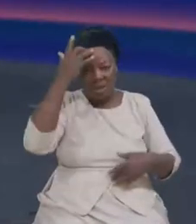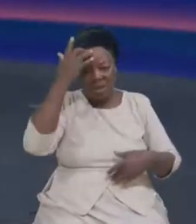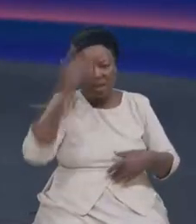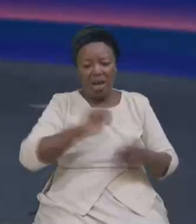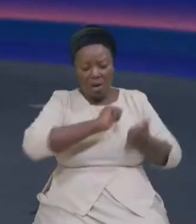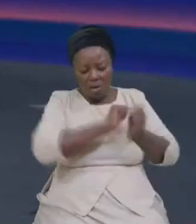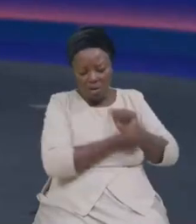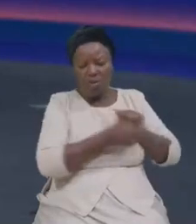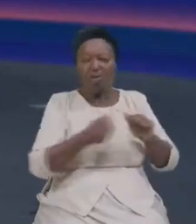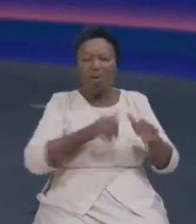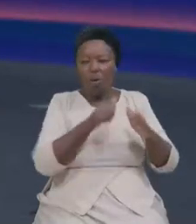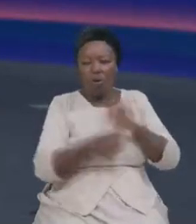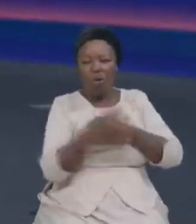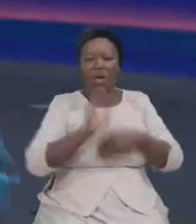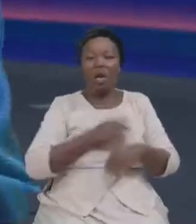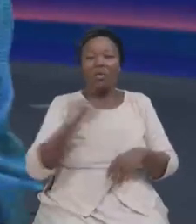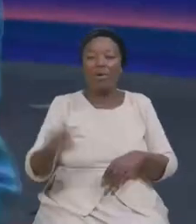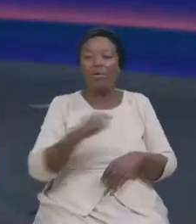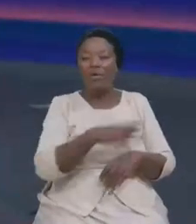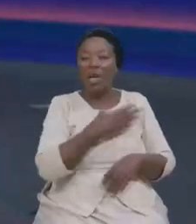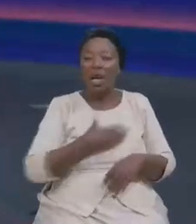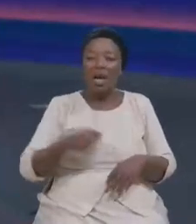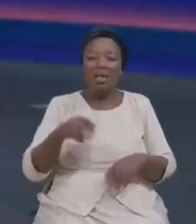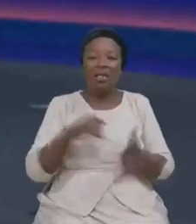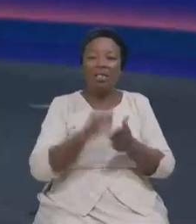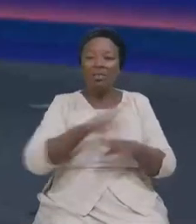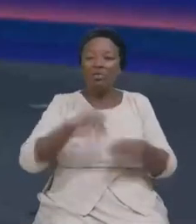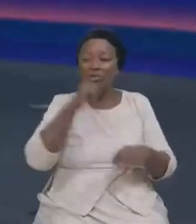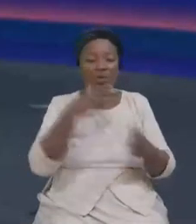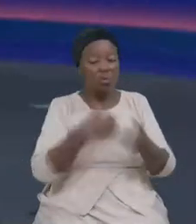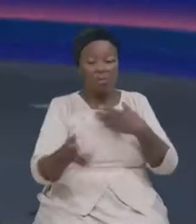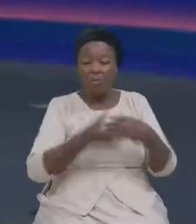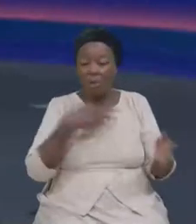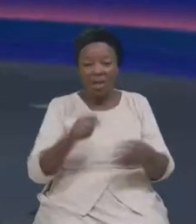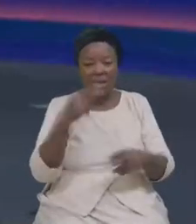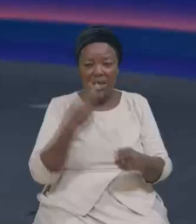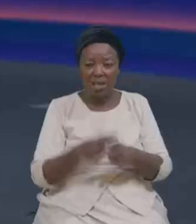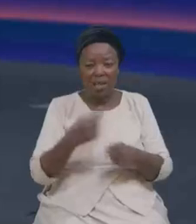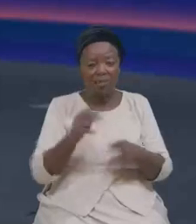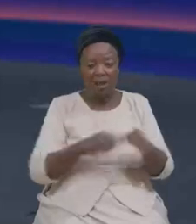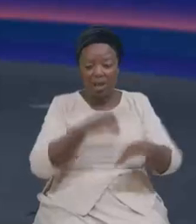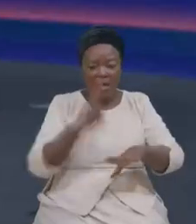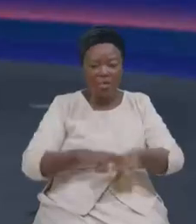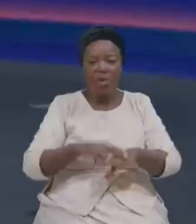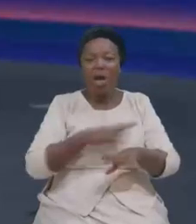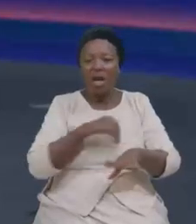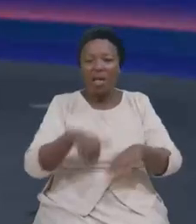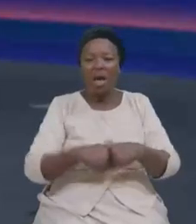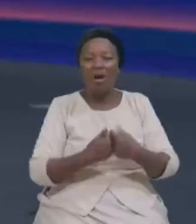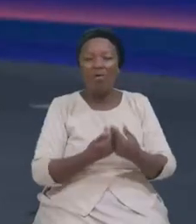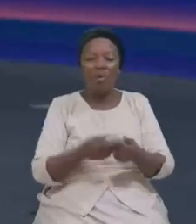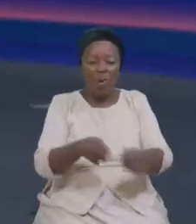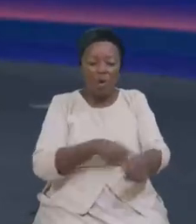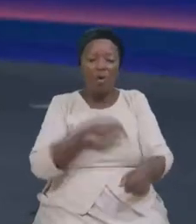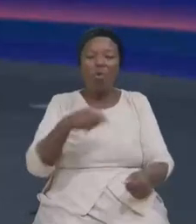pieds. Et peu importe le nom, la nature et la durée de cette